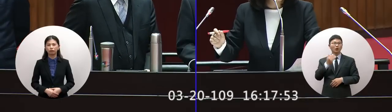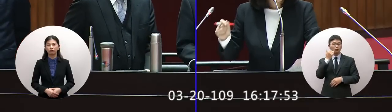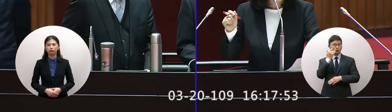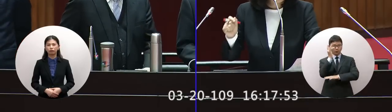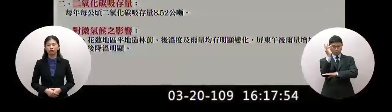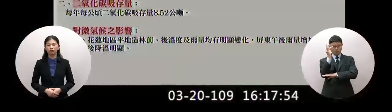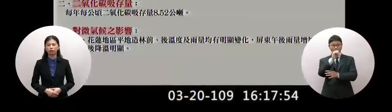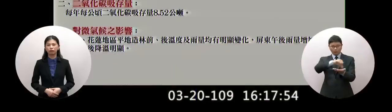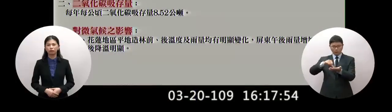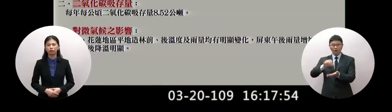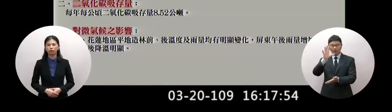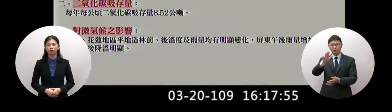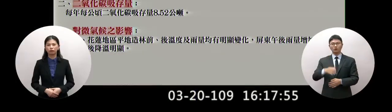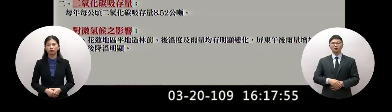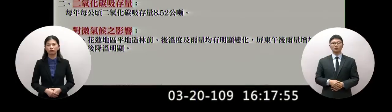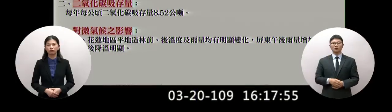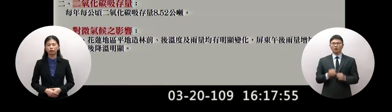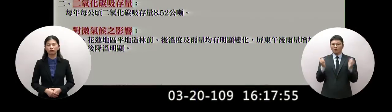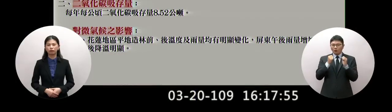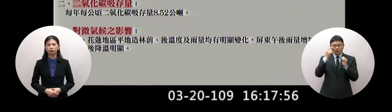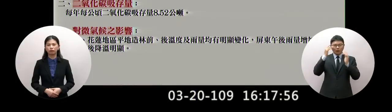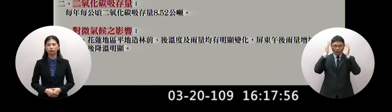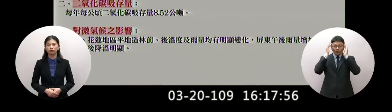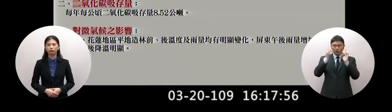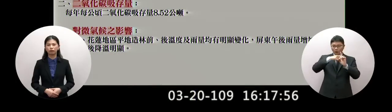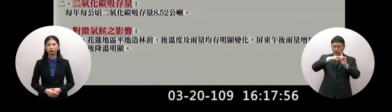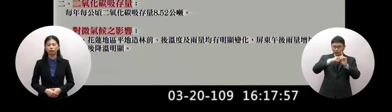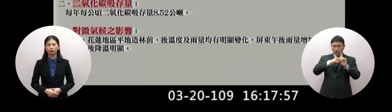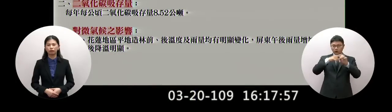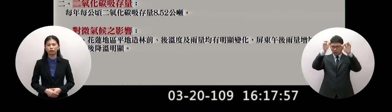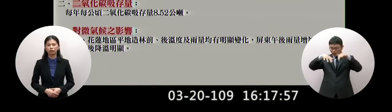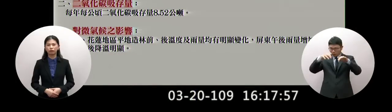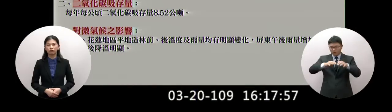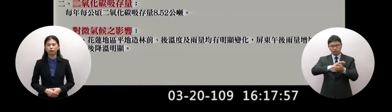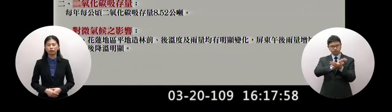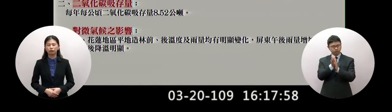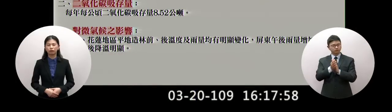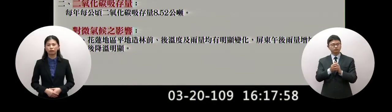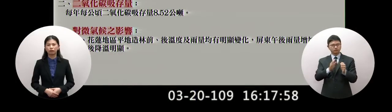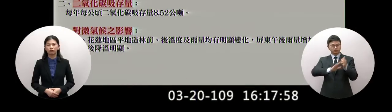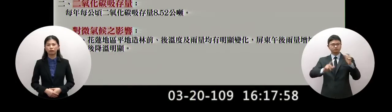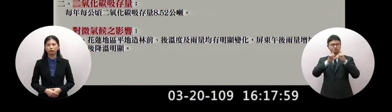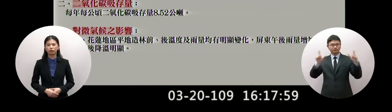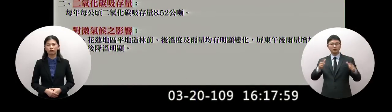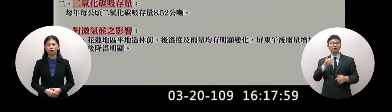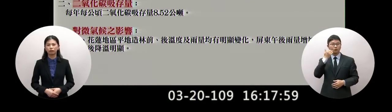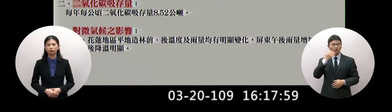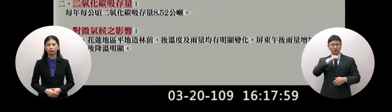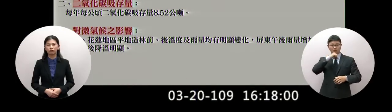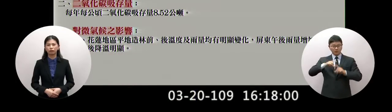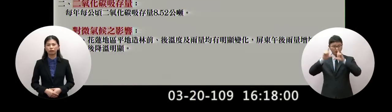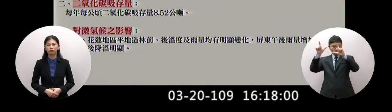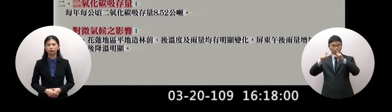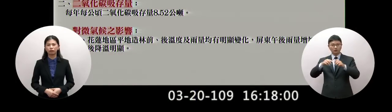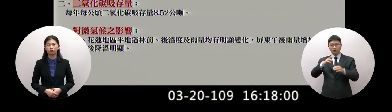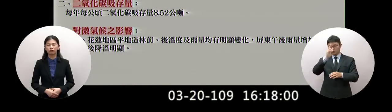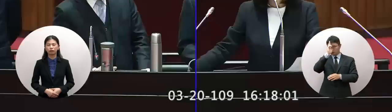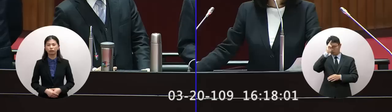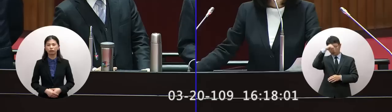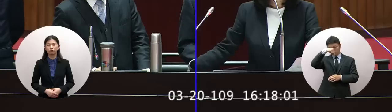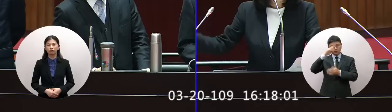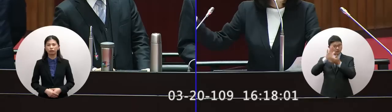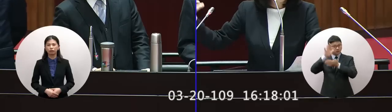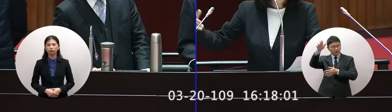林前后温度还有雨量是明显的变化了。屏东午后雨量增加显